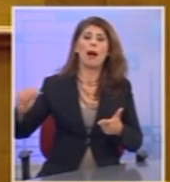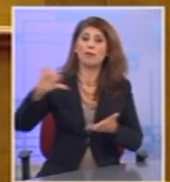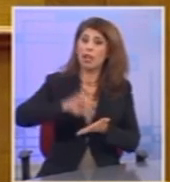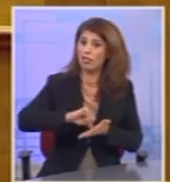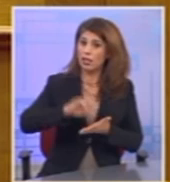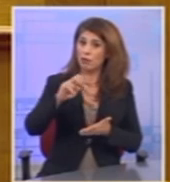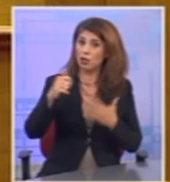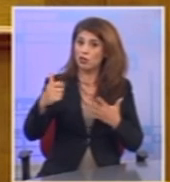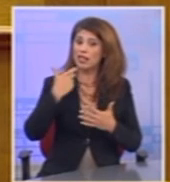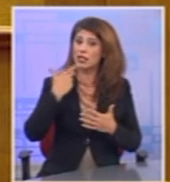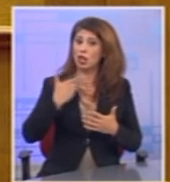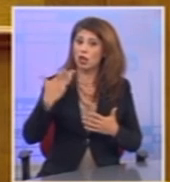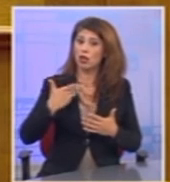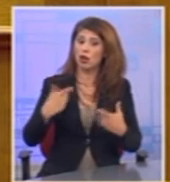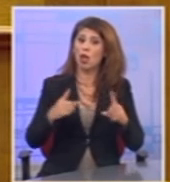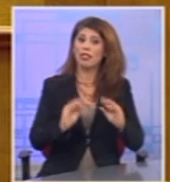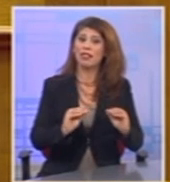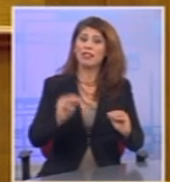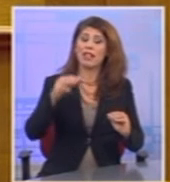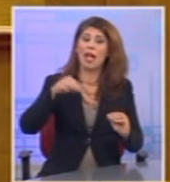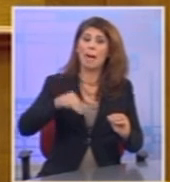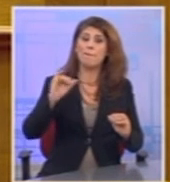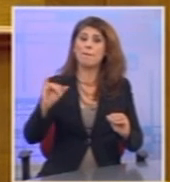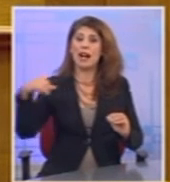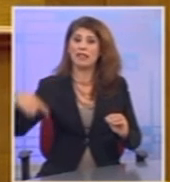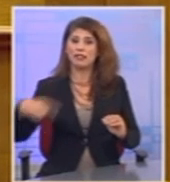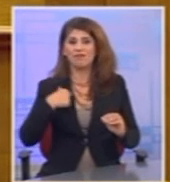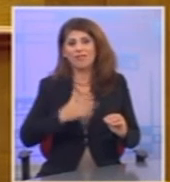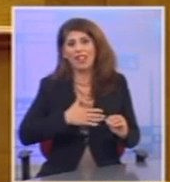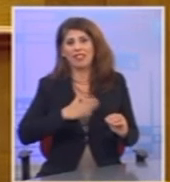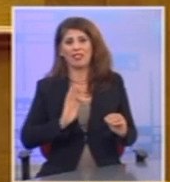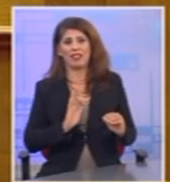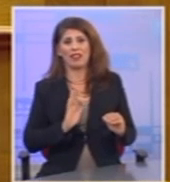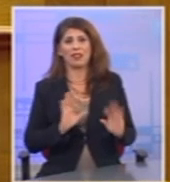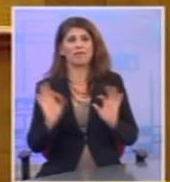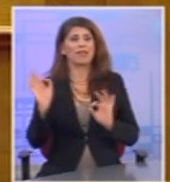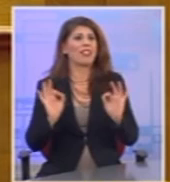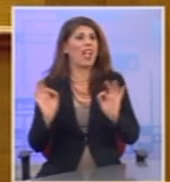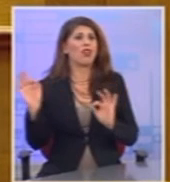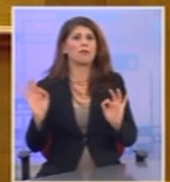Από 26 χρονών διδάσκει στο MIT και έφυγε γιατί δεν ήθελε, όπως είπε, να είναι διακοσμητικός.